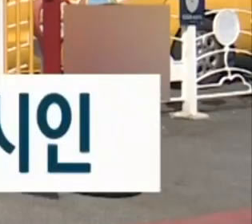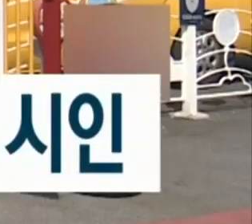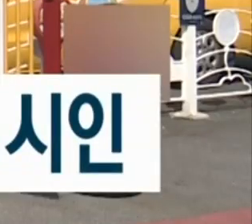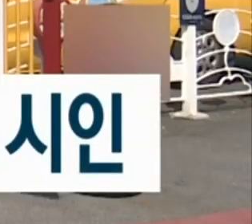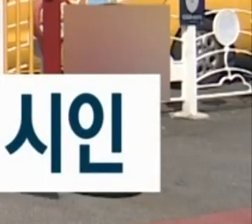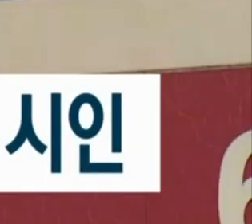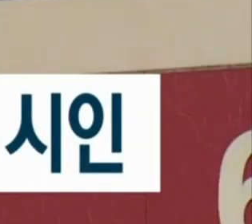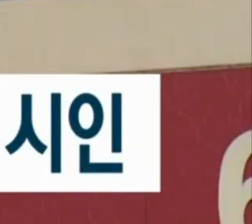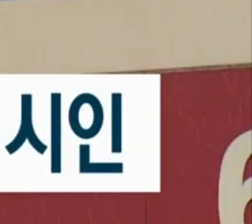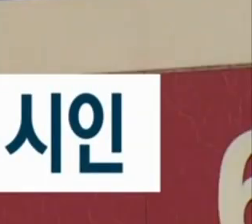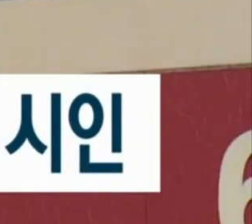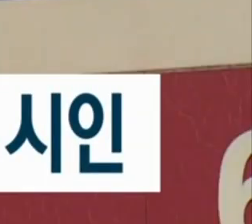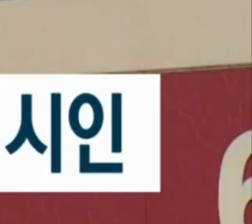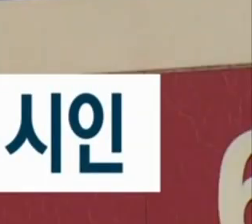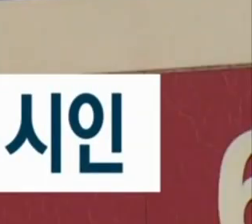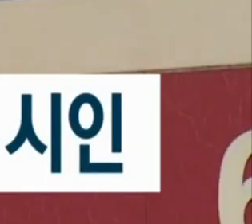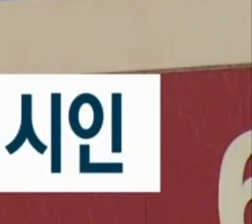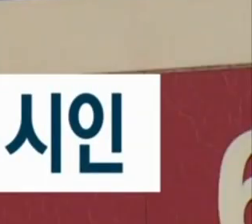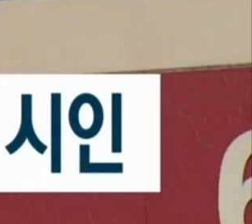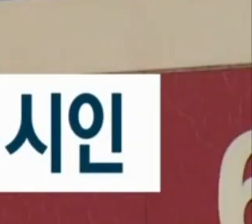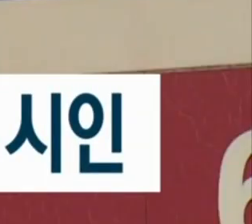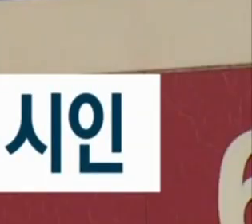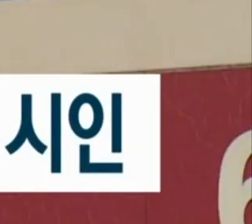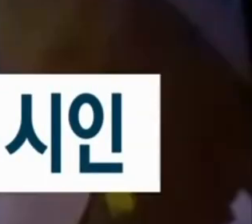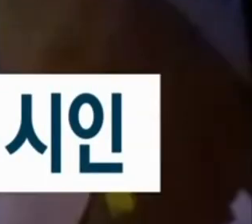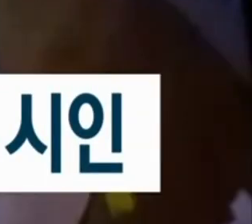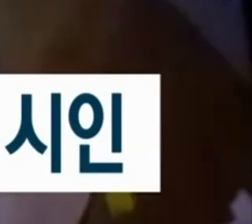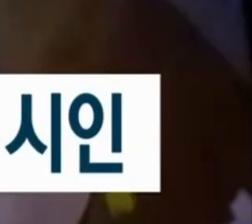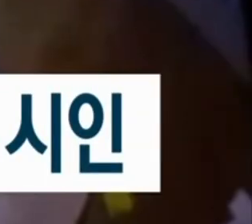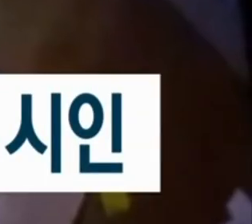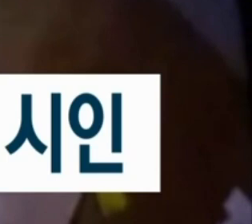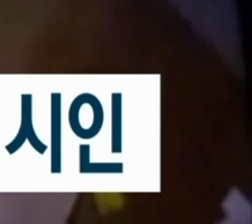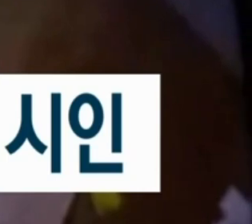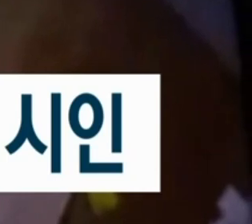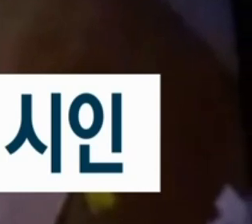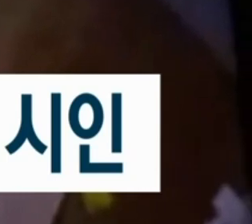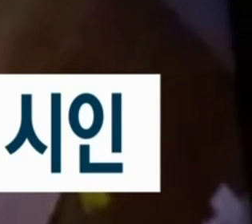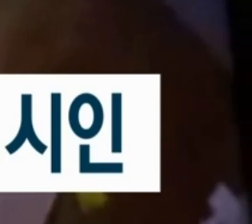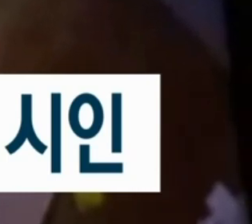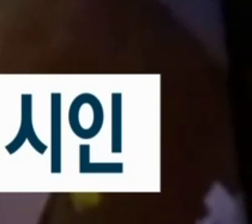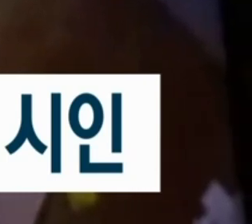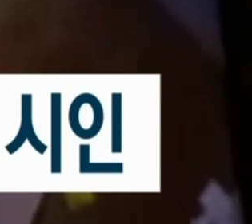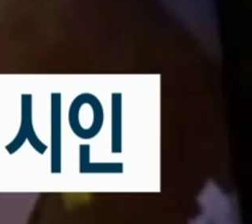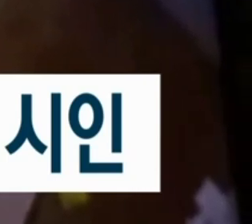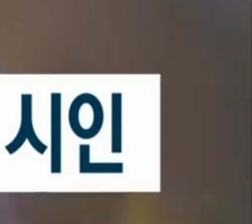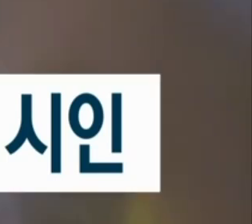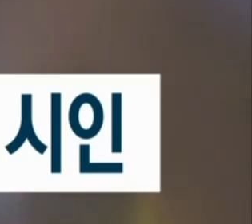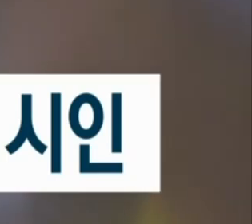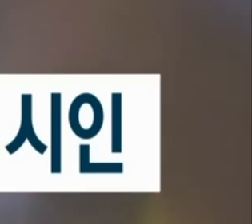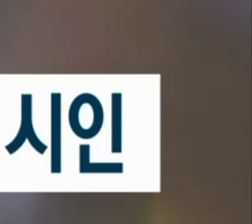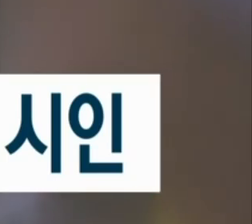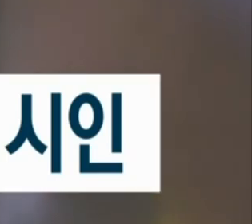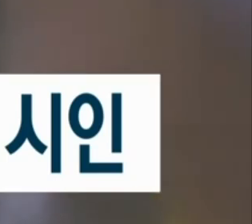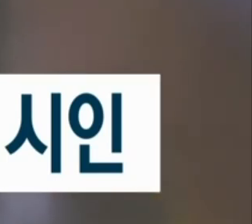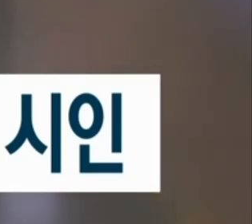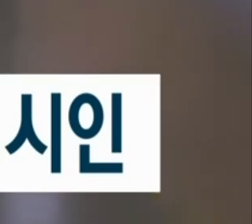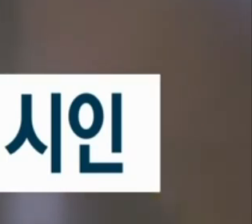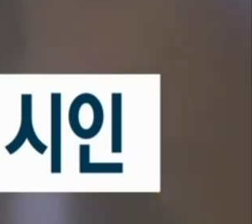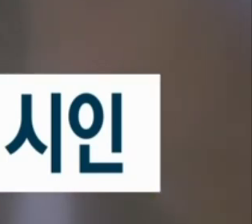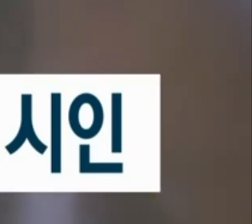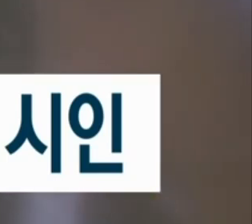여수 어린이집 폭행 사건의 가해자인 보육교사 두 명이 20개월 된 김모양을 숟가락과 주먹 등으로 때린 사실을 모두